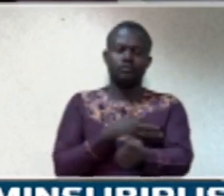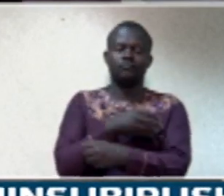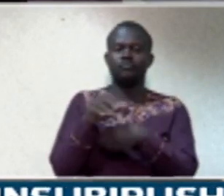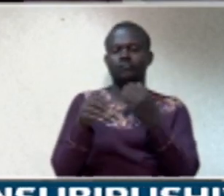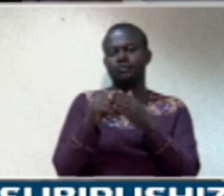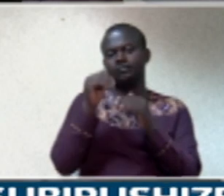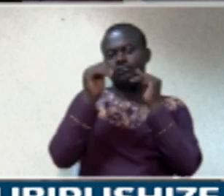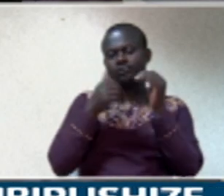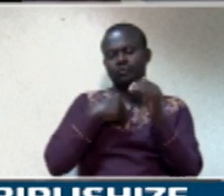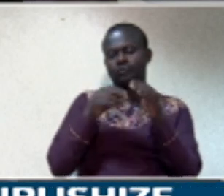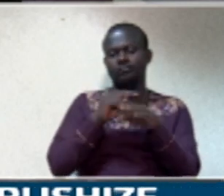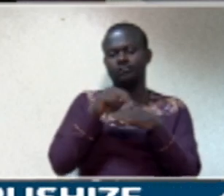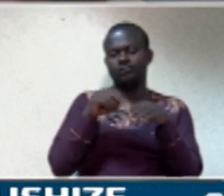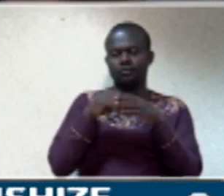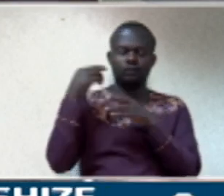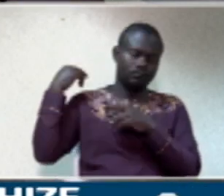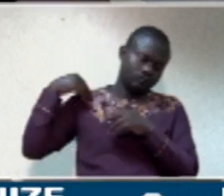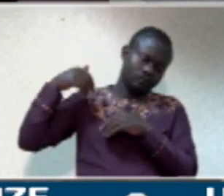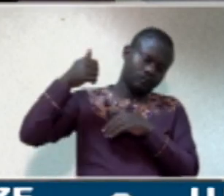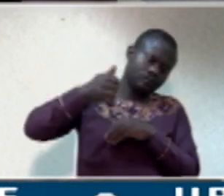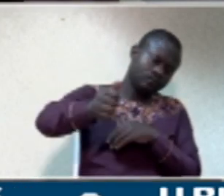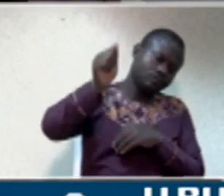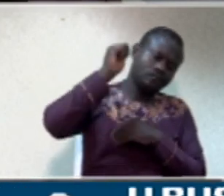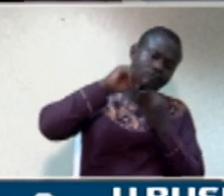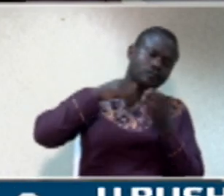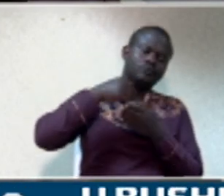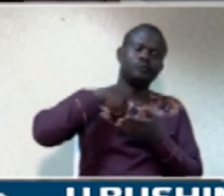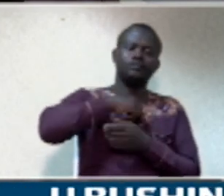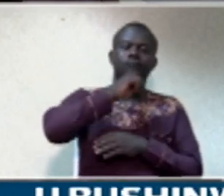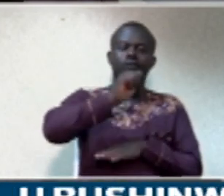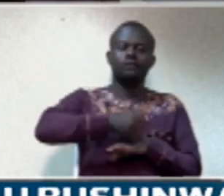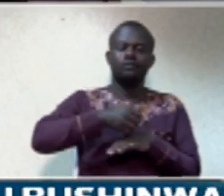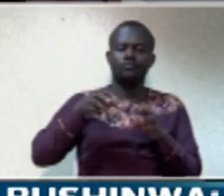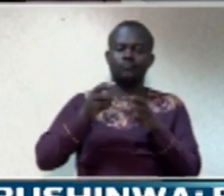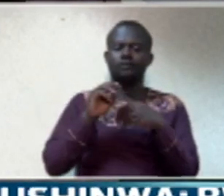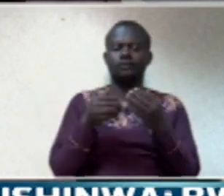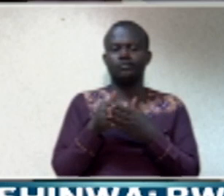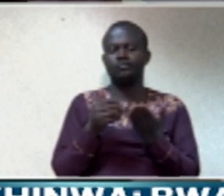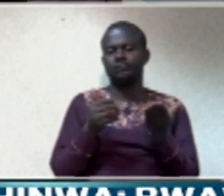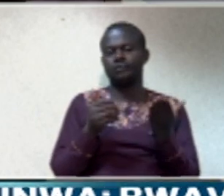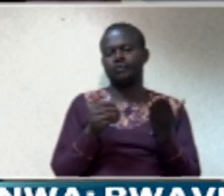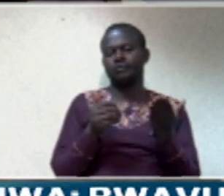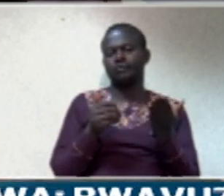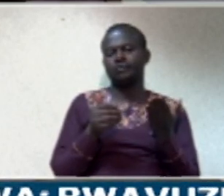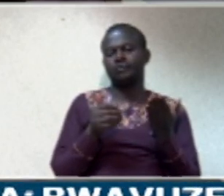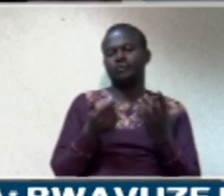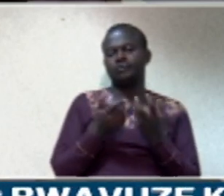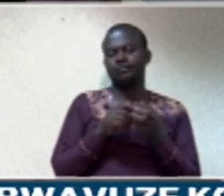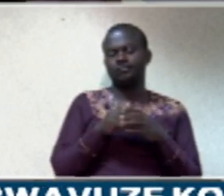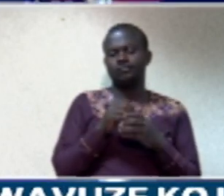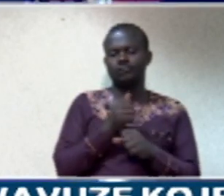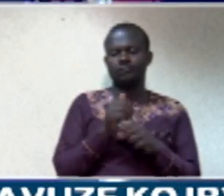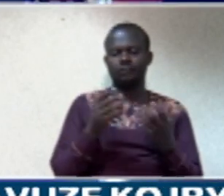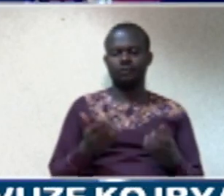urwego rufite ubwenegihugu mu nshingano ze kuzaba ari rwo ruzagena uko uburyo bwo kubara iyo myaka